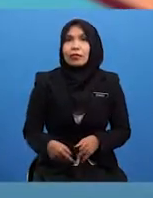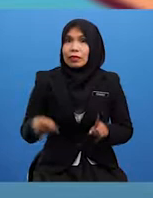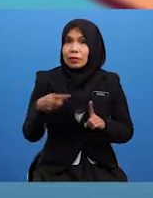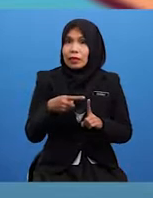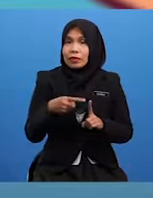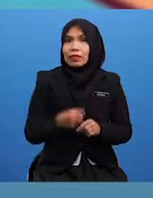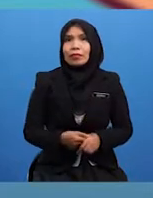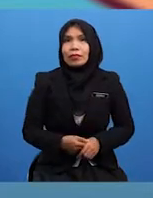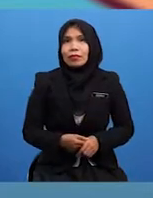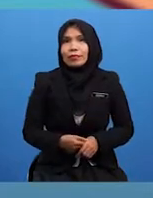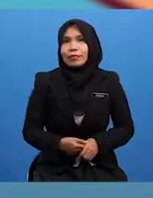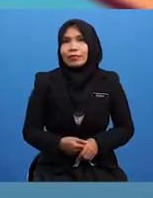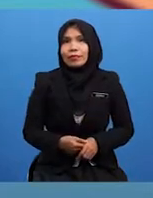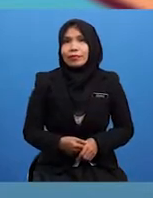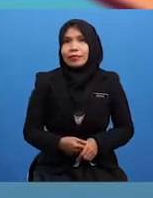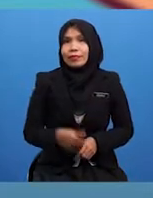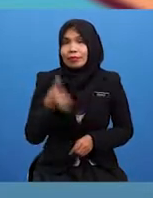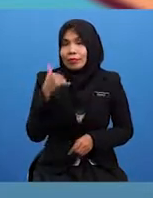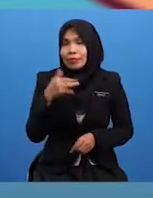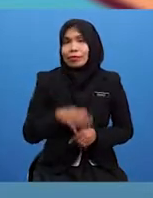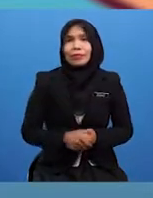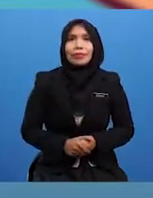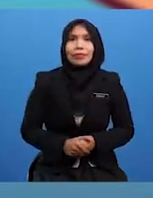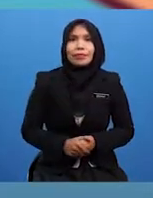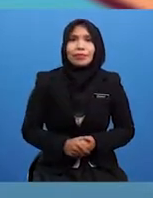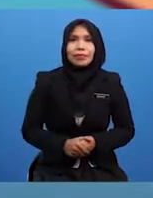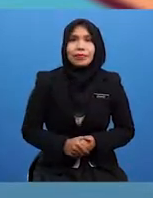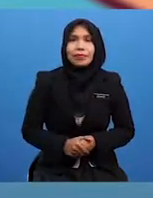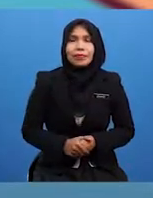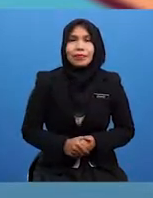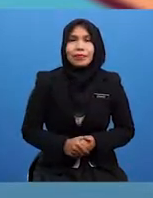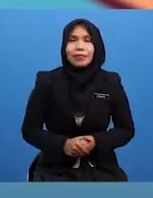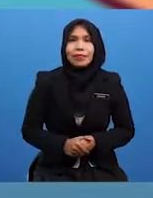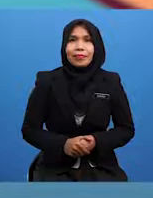Oh, sebentar. Ada panggilan masuk pula.